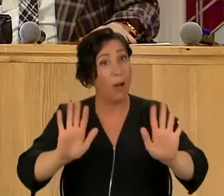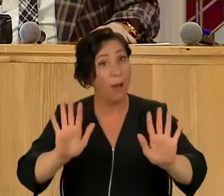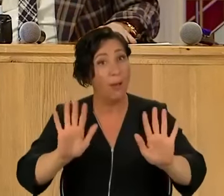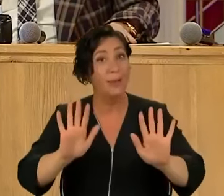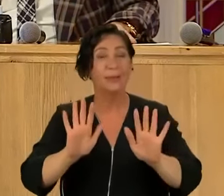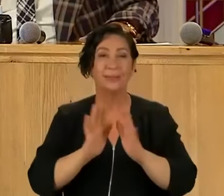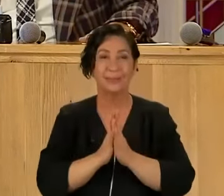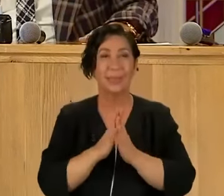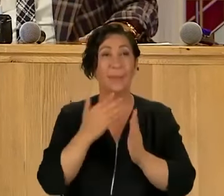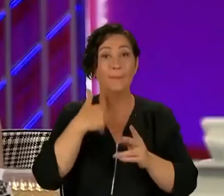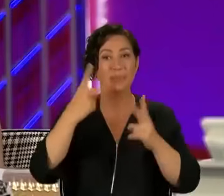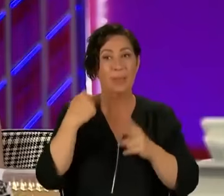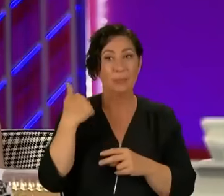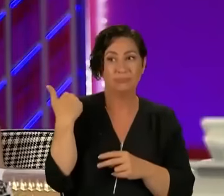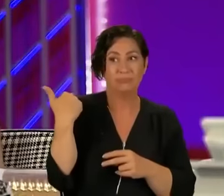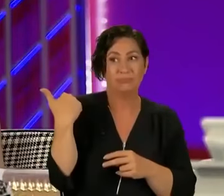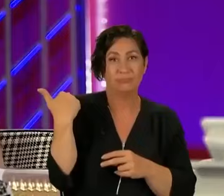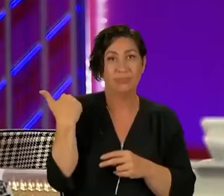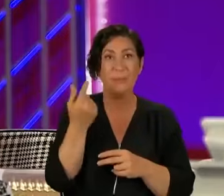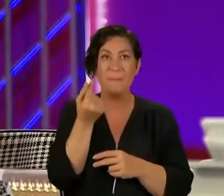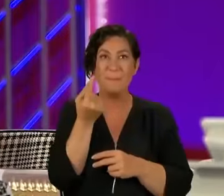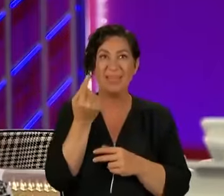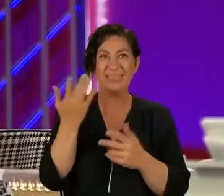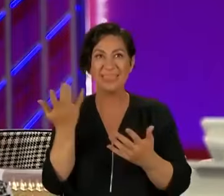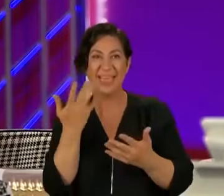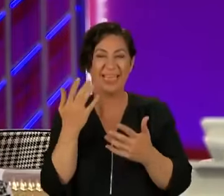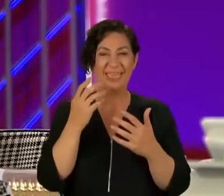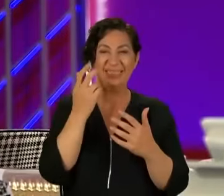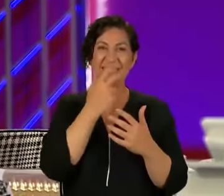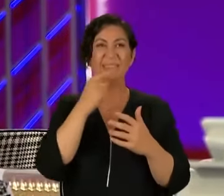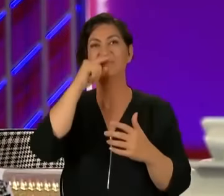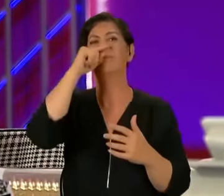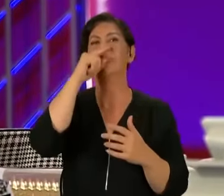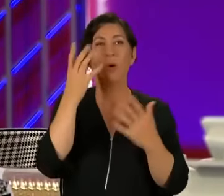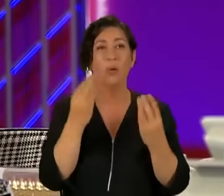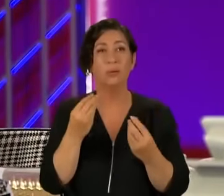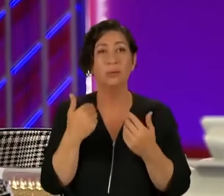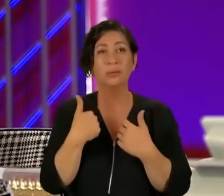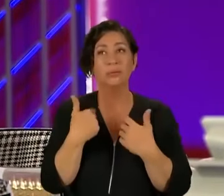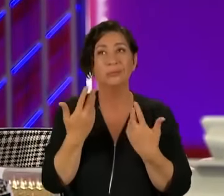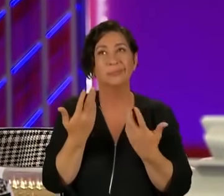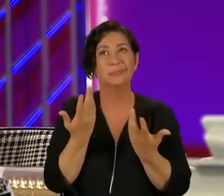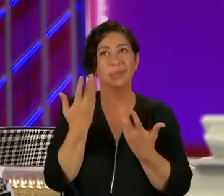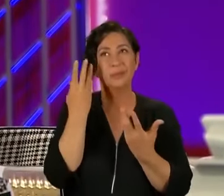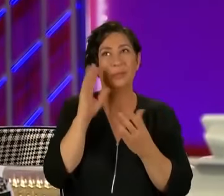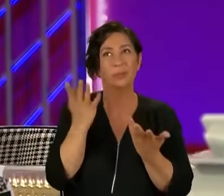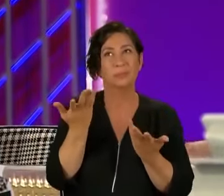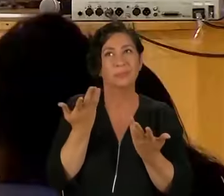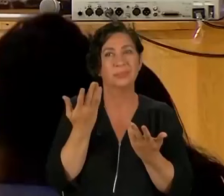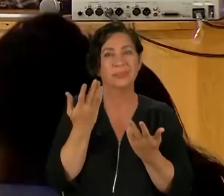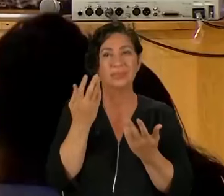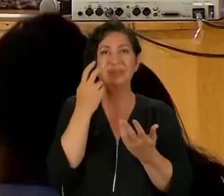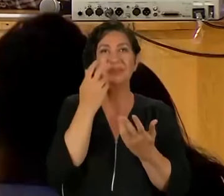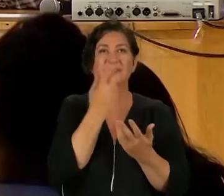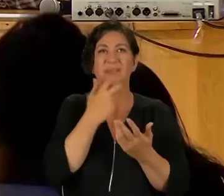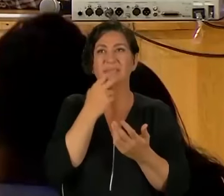bunu bazen beni uyarıyorlar. Diyorlar ki birazcık daha sanatçı kibrinde ol. Ben de algılayamıyorum onu. Yani sanatçı